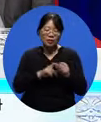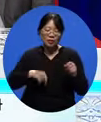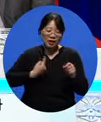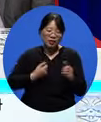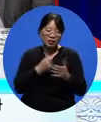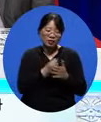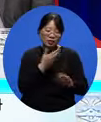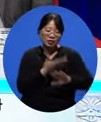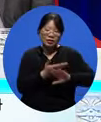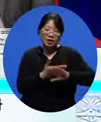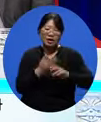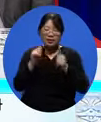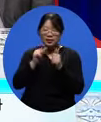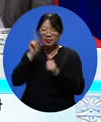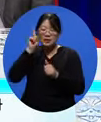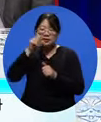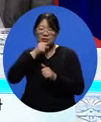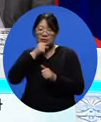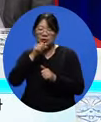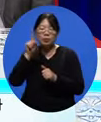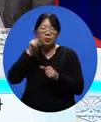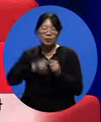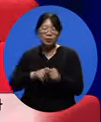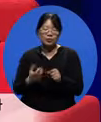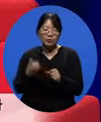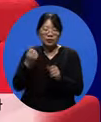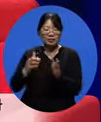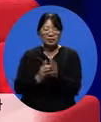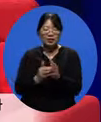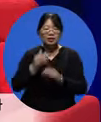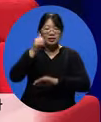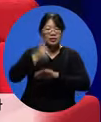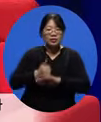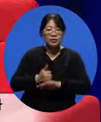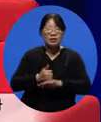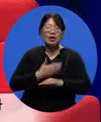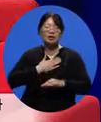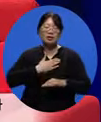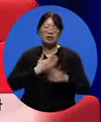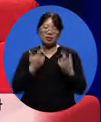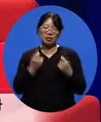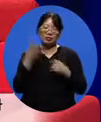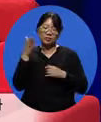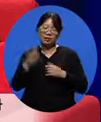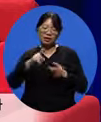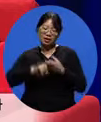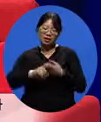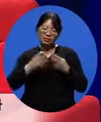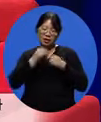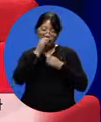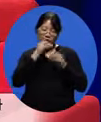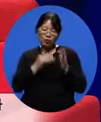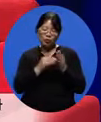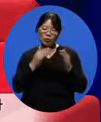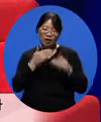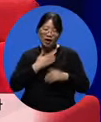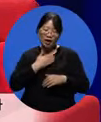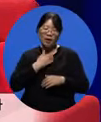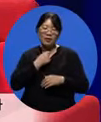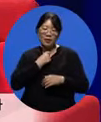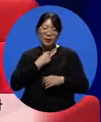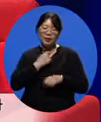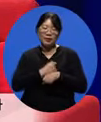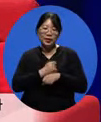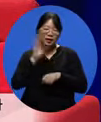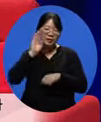아니라 시험 100점 2 목표 였어요 4 근데 결국 아내가 이런 분야에 관심이 많고 뭐 이런거를 좀 해보고 싶고 또